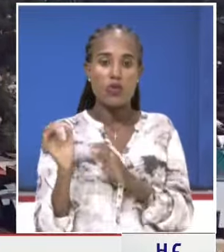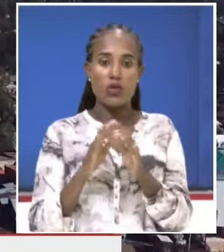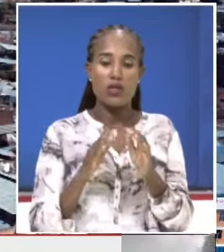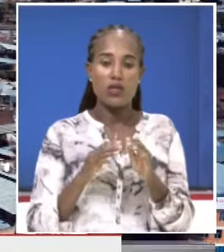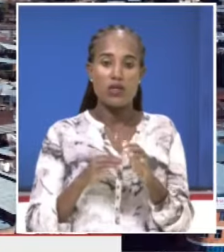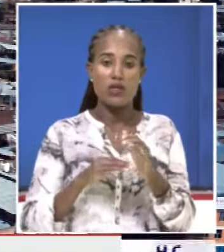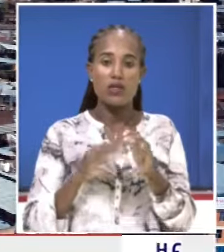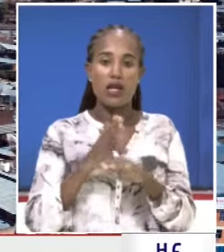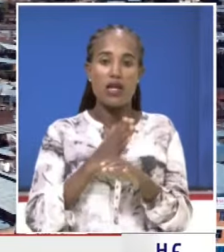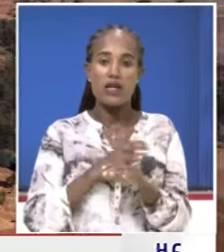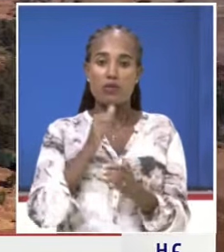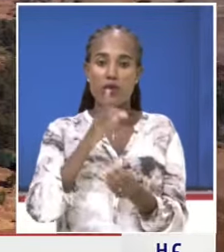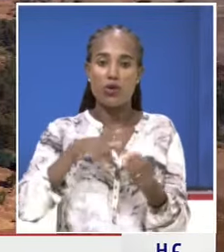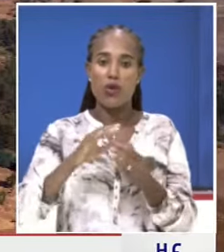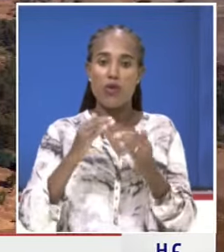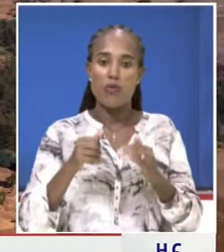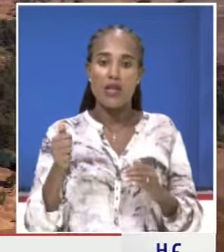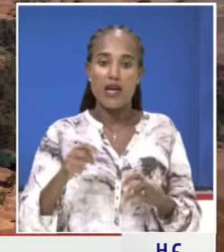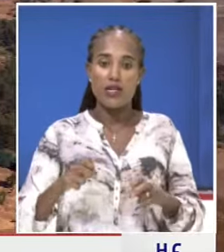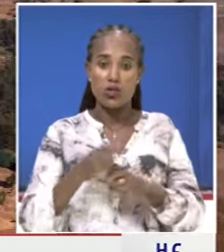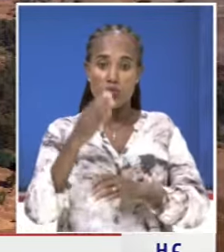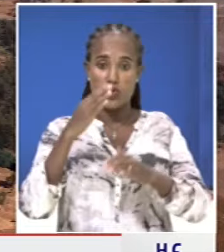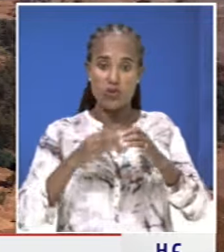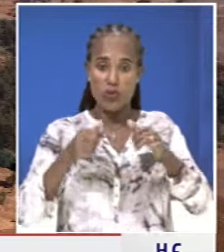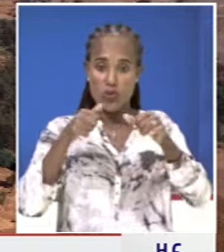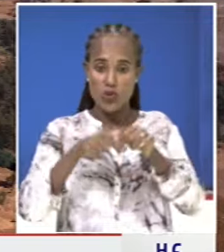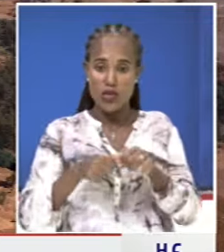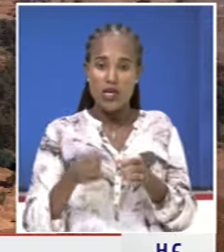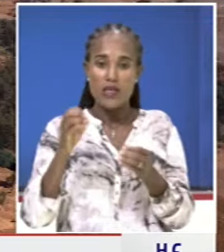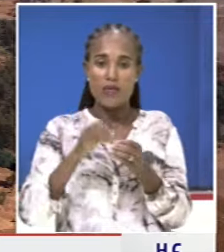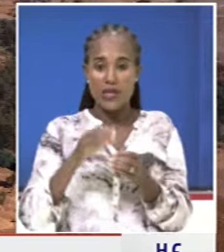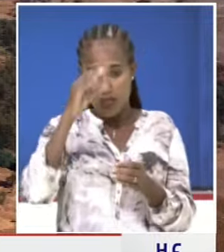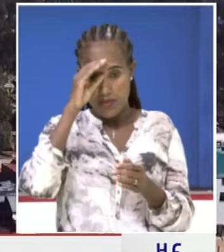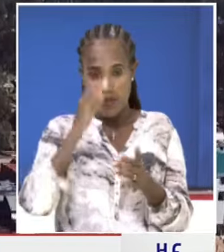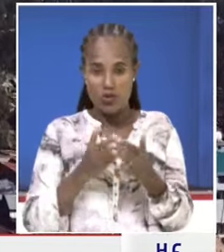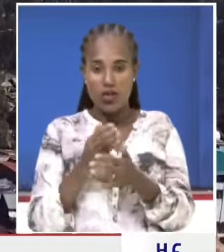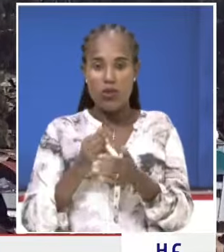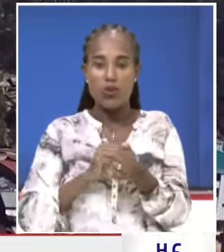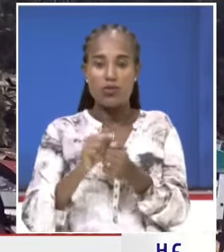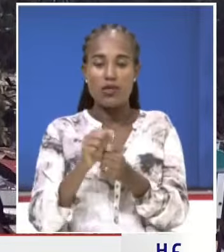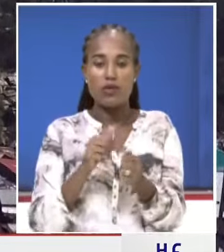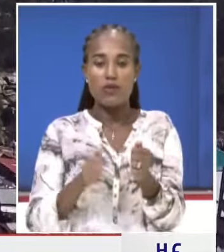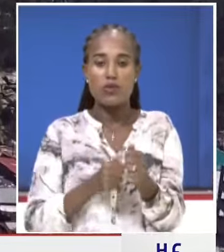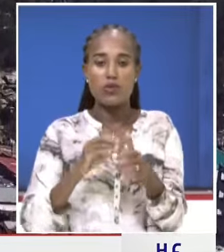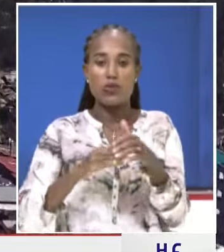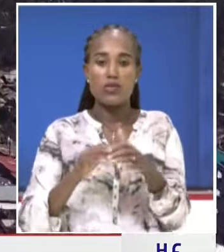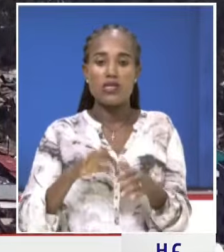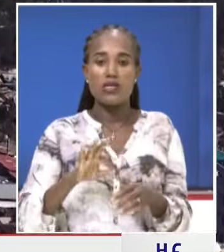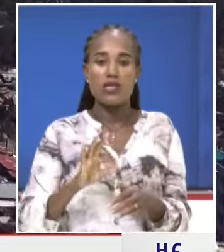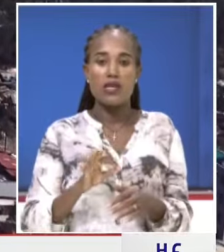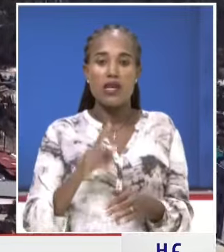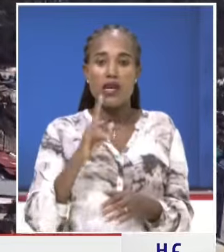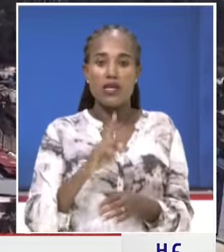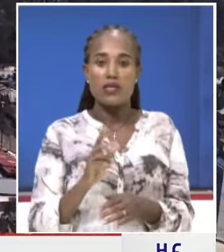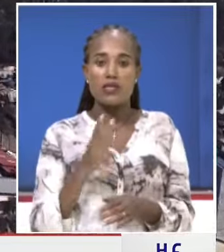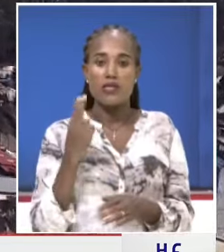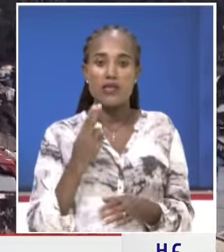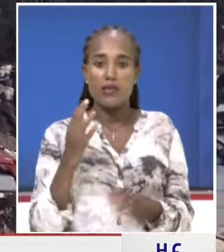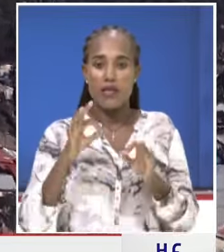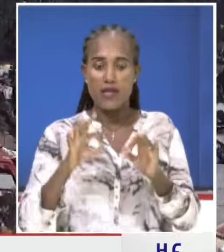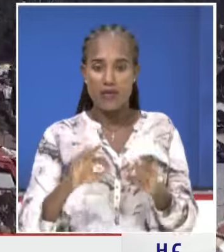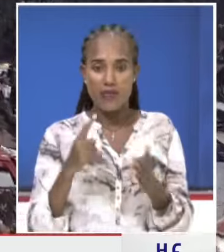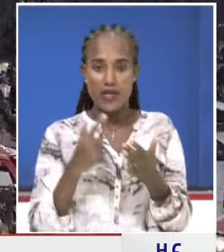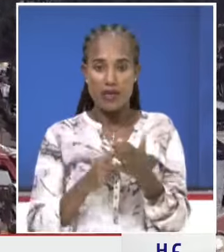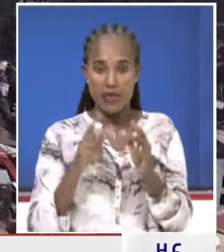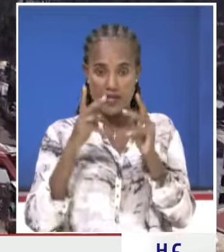በቅጡ ያላገገመው ክልሉ አሁንም በሌላ ግጭት ውስጥ መክረሙ ተደማሪ ሰብአዊና ቁሳዊ ውድመት ከማስከተል ውጭ ያስገኘለት አንዳችም ጥቅም የለም።